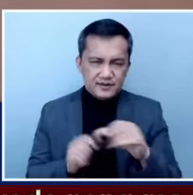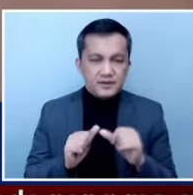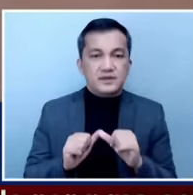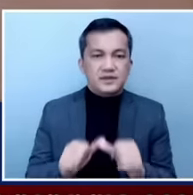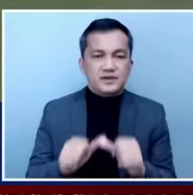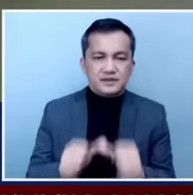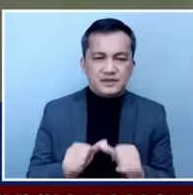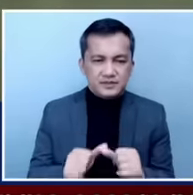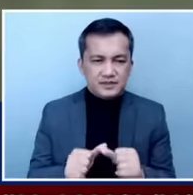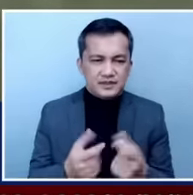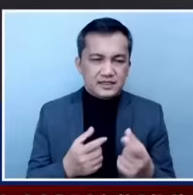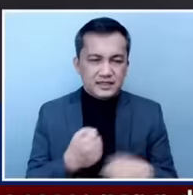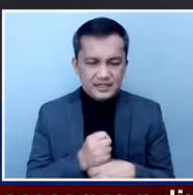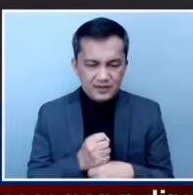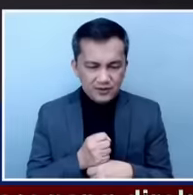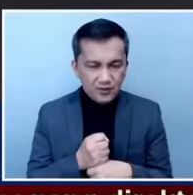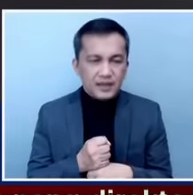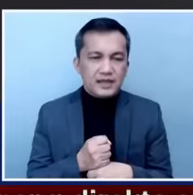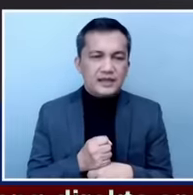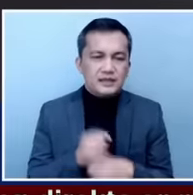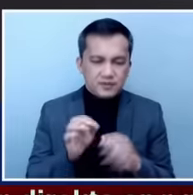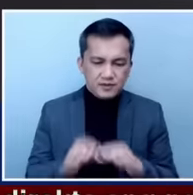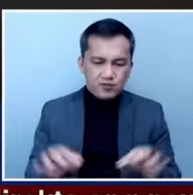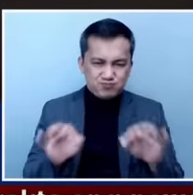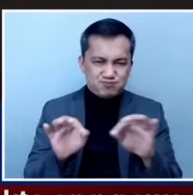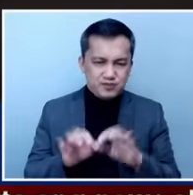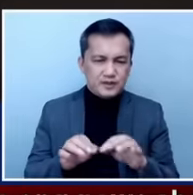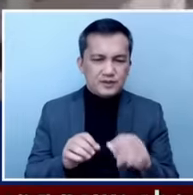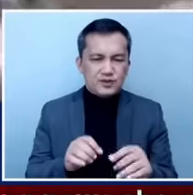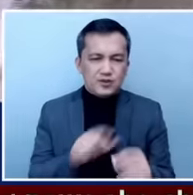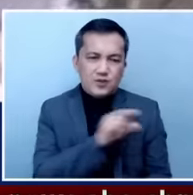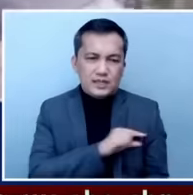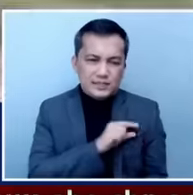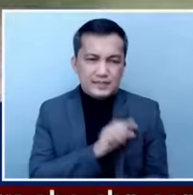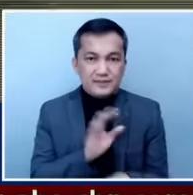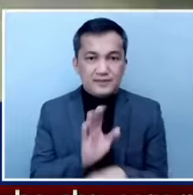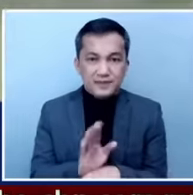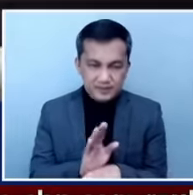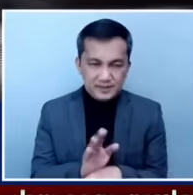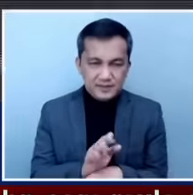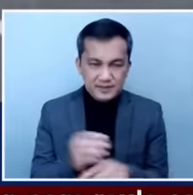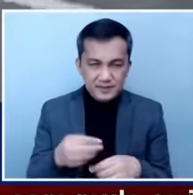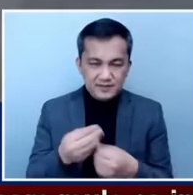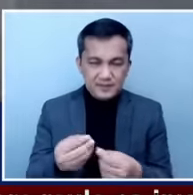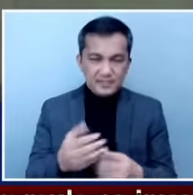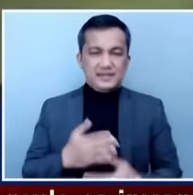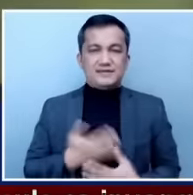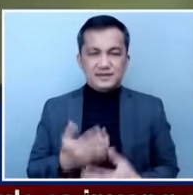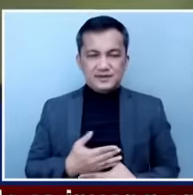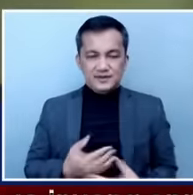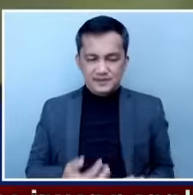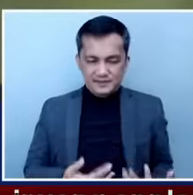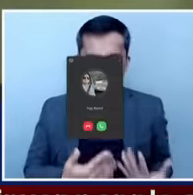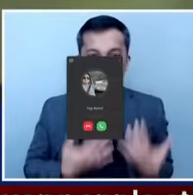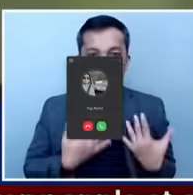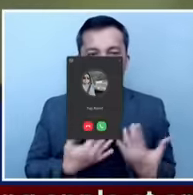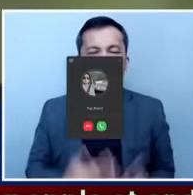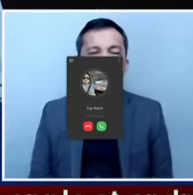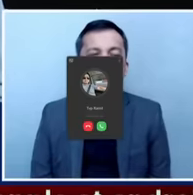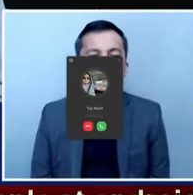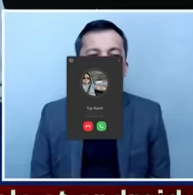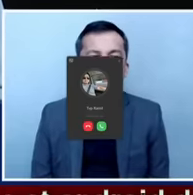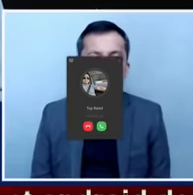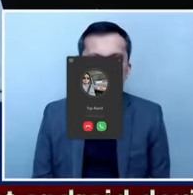na gagawa ng mga makabuluhan at dekalibreng pelikula na magbibigay saya at inspirasyon. That's what we